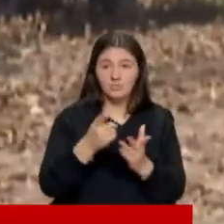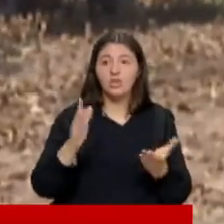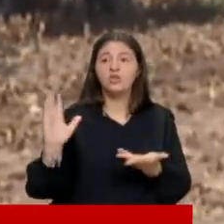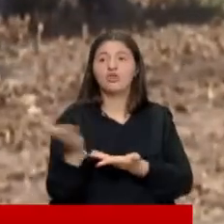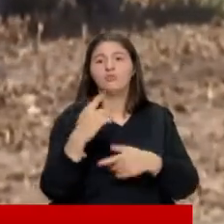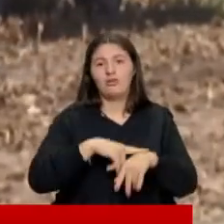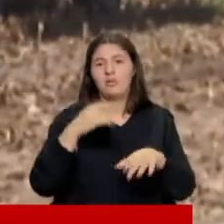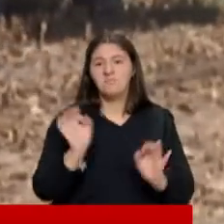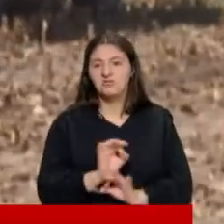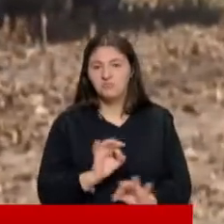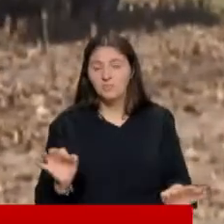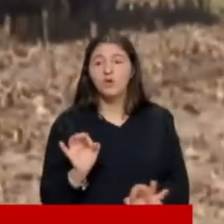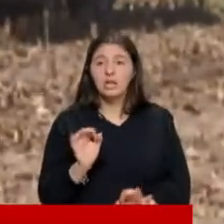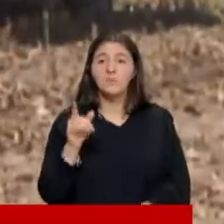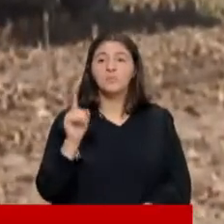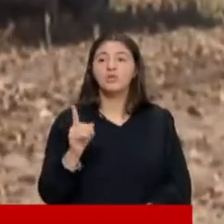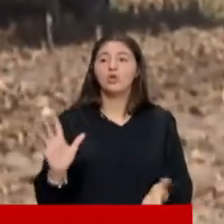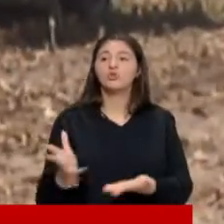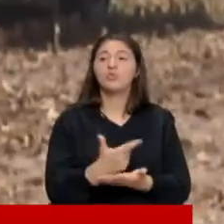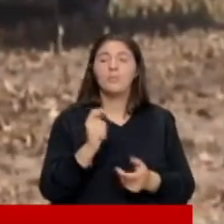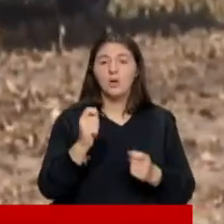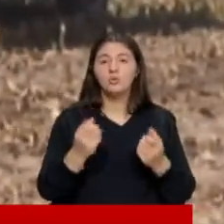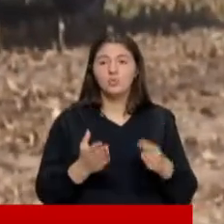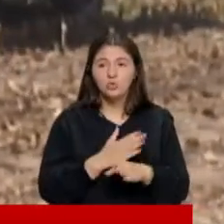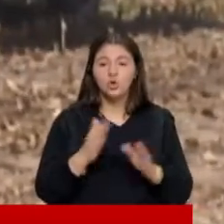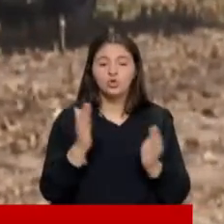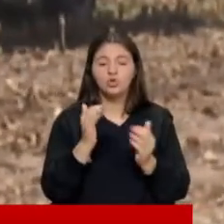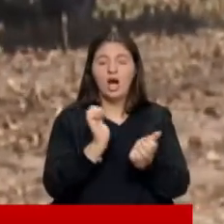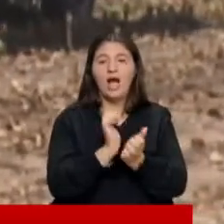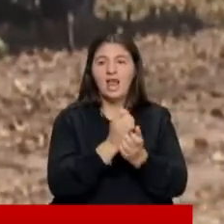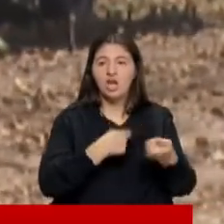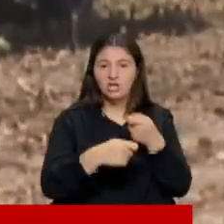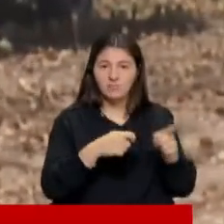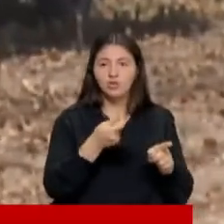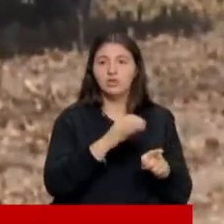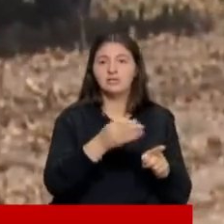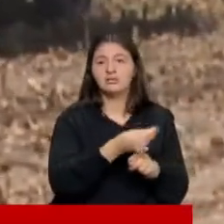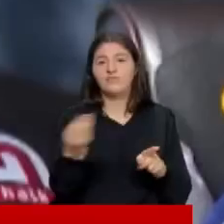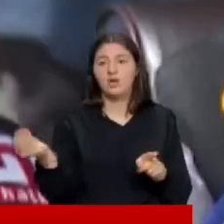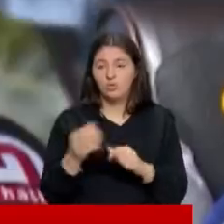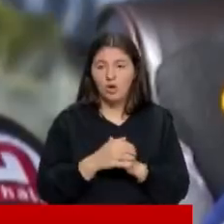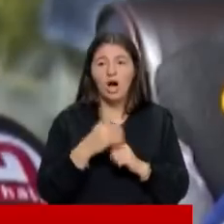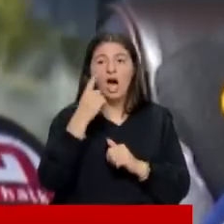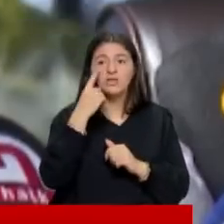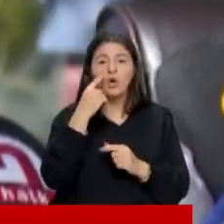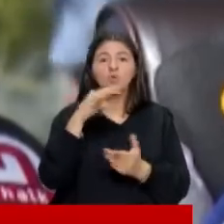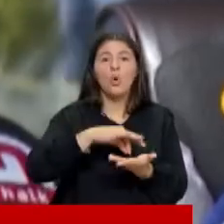hasat dönemi de başladı Üstelik buradan toplanan ürünler küçük aile işletmelerine ücretsiz veriliyor